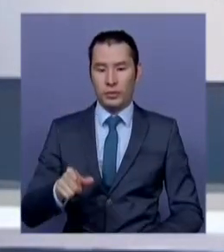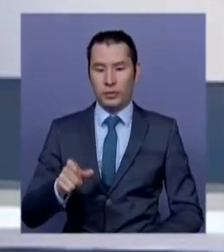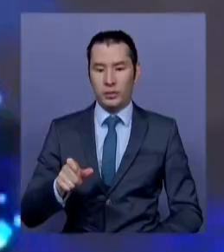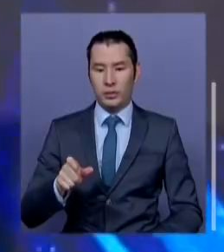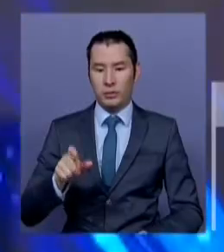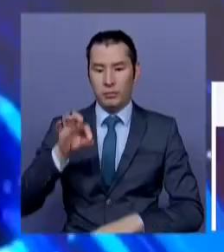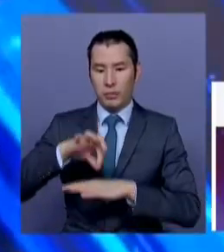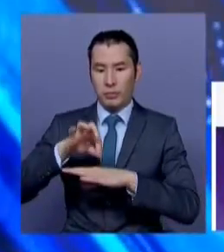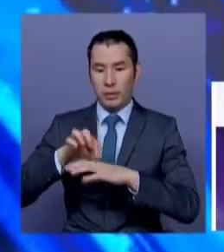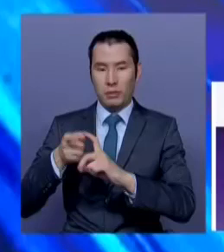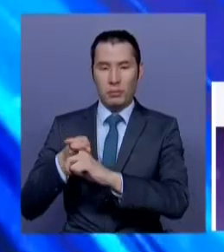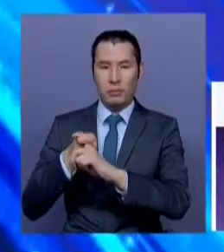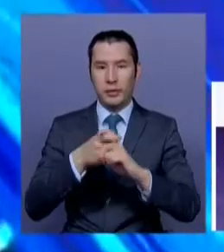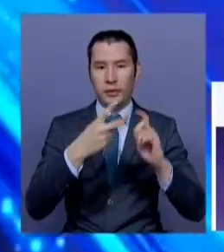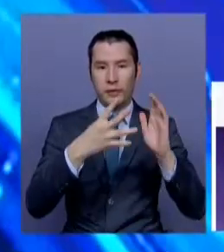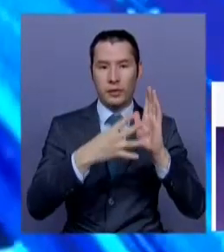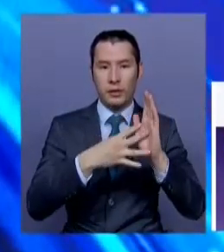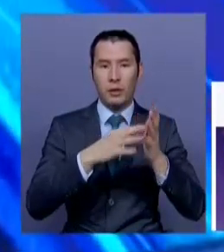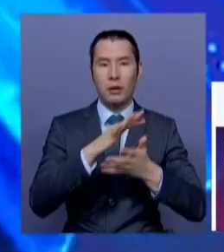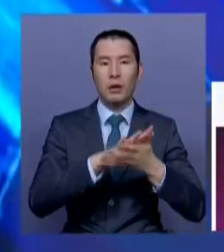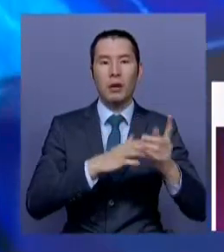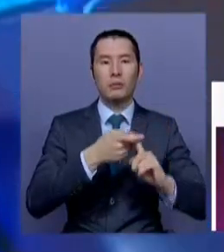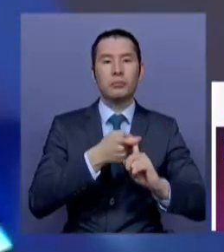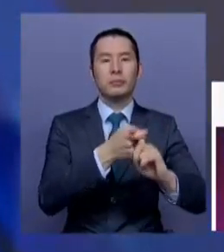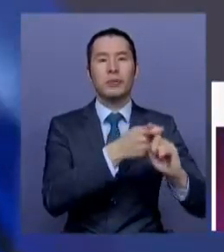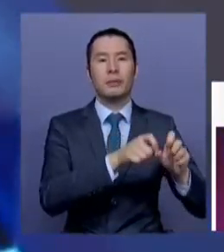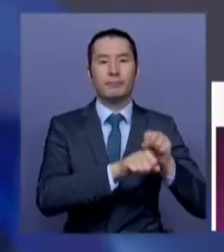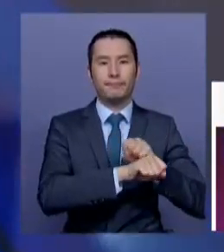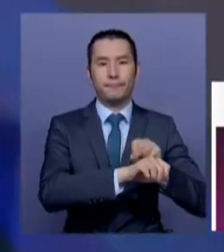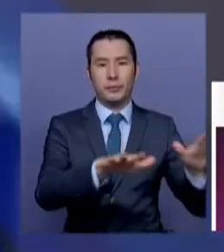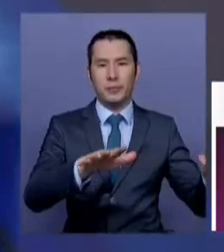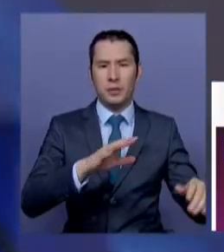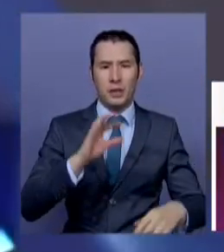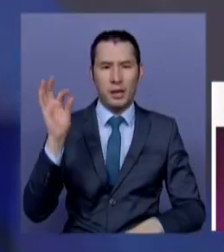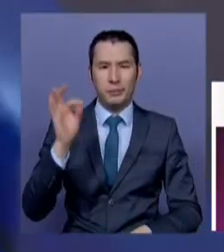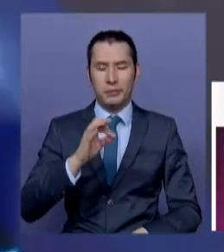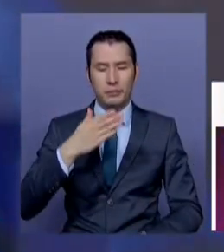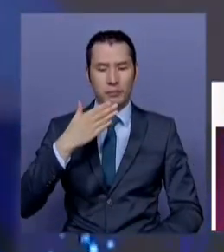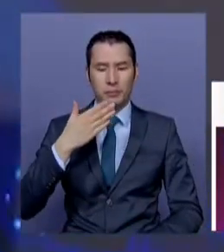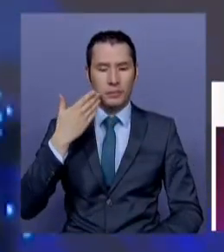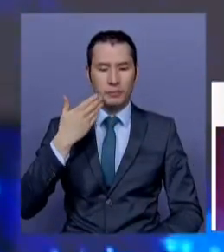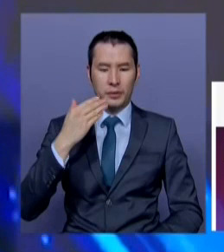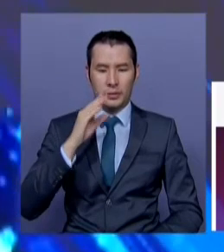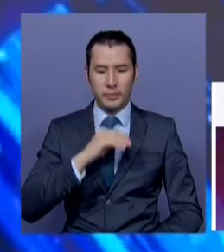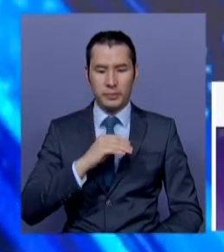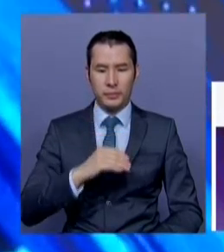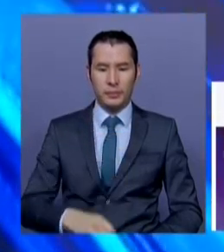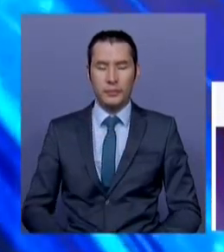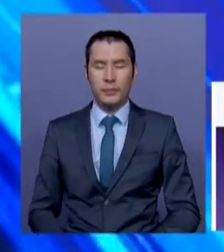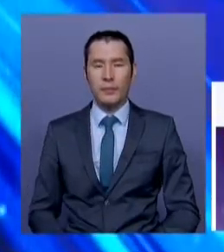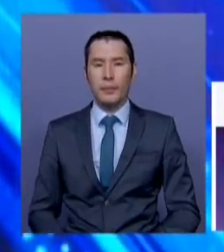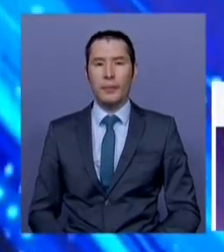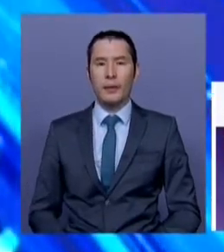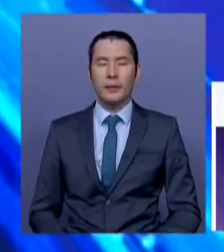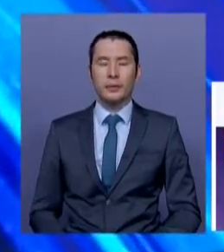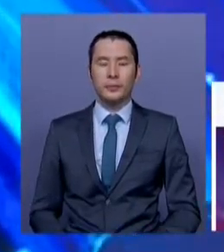адамға жұқтырса, үй ошақтарында 11 адамның ауруына себеп болған осы. 40 адамның ішінде 3-ші бала. Қазіргі таңда бұл ошақ жабылған жоқ, өйткені